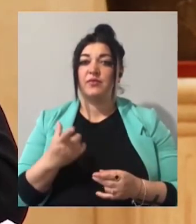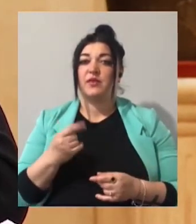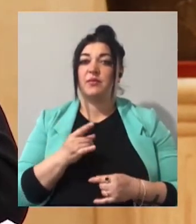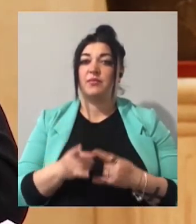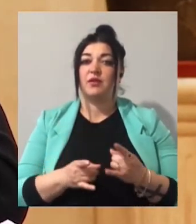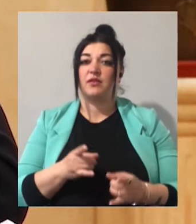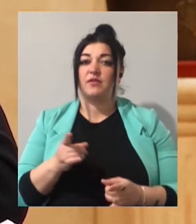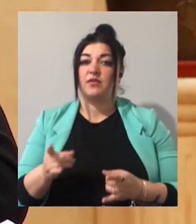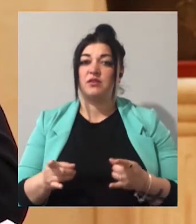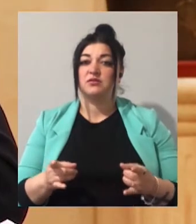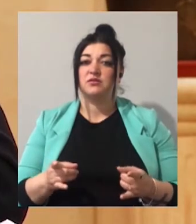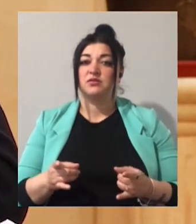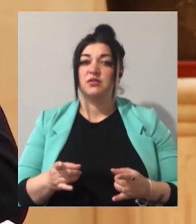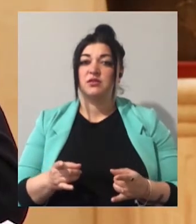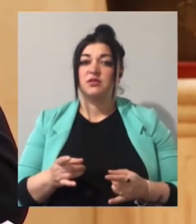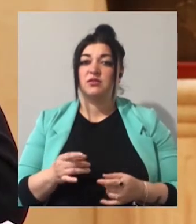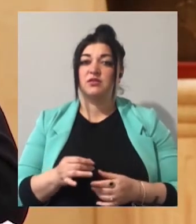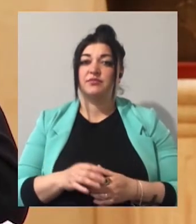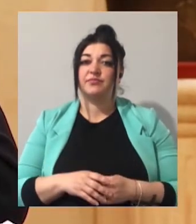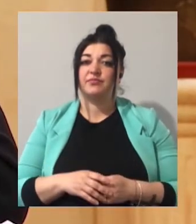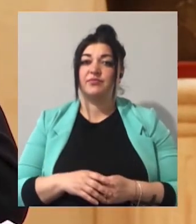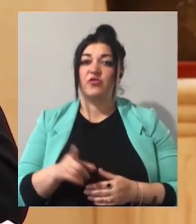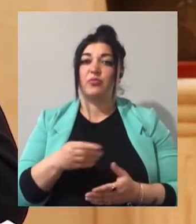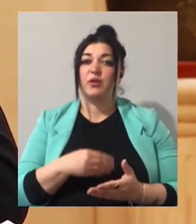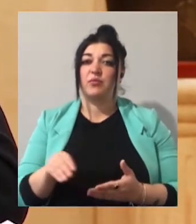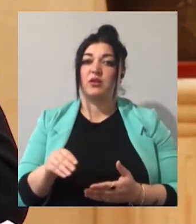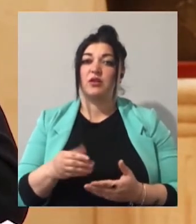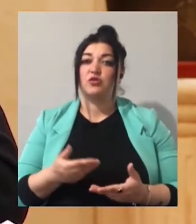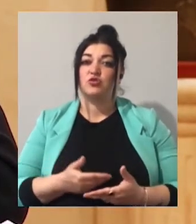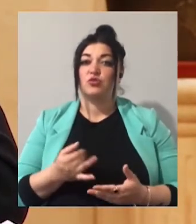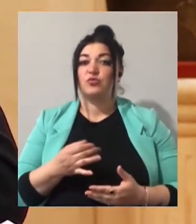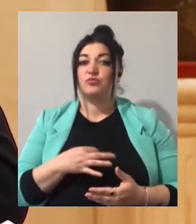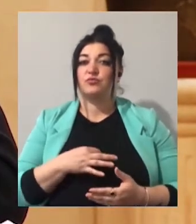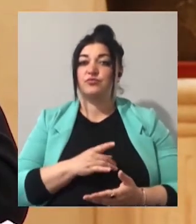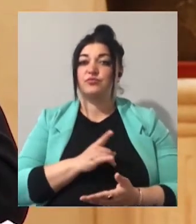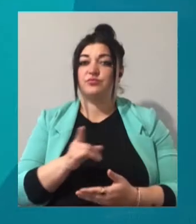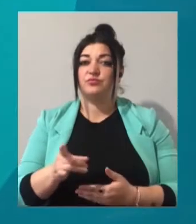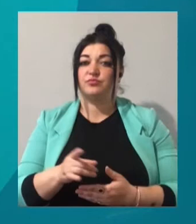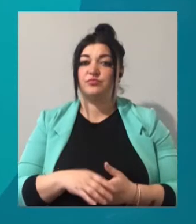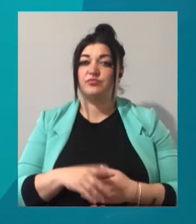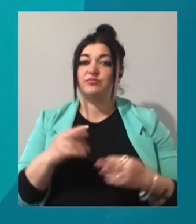І приобретати це жилье, розуміти, що ставити машини на зеленій зоні в Пале-Рояль неправильно.